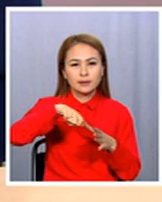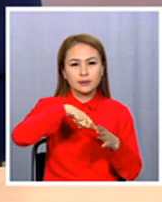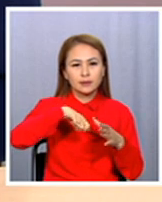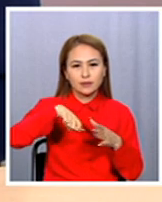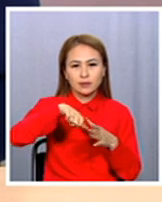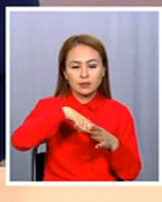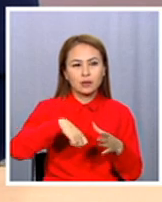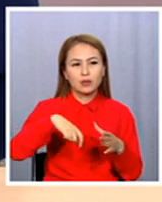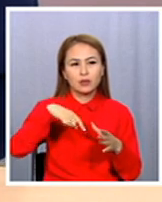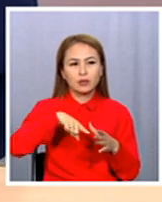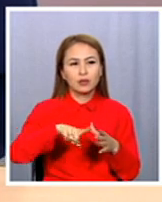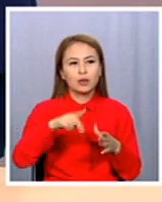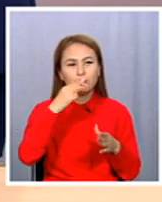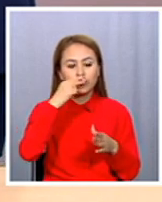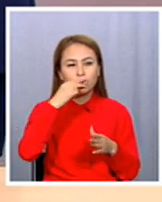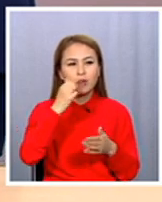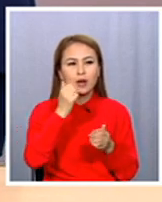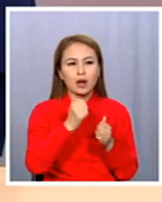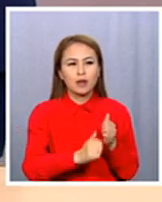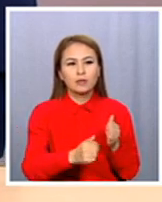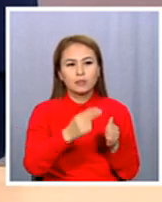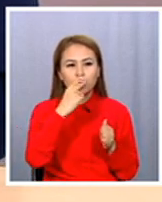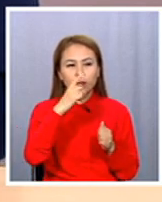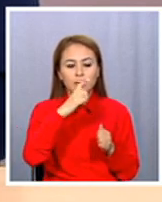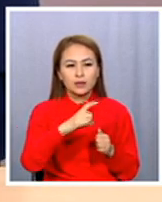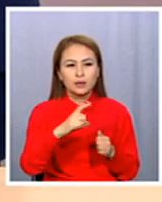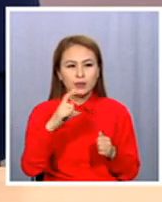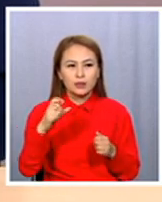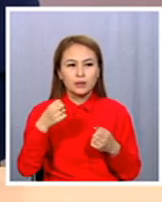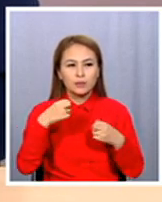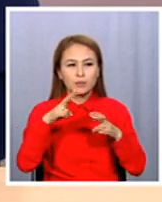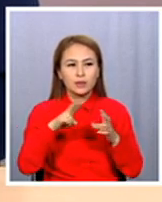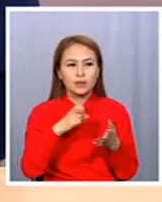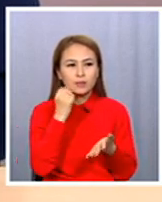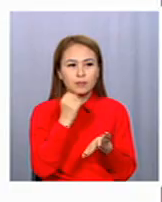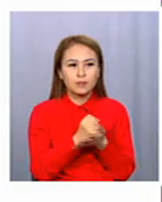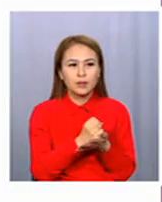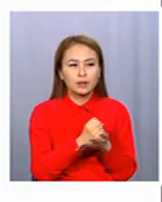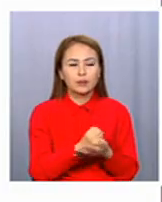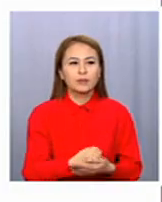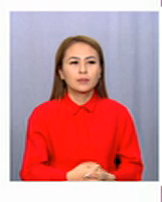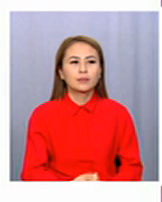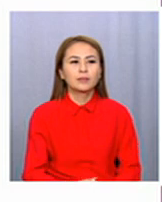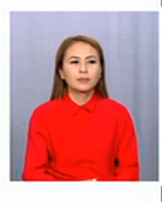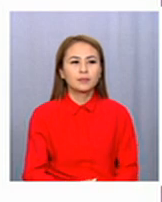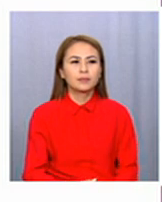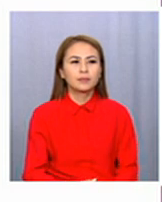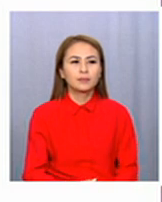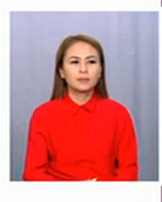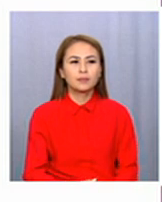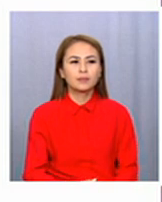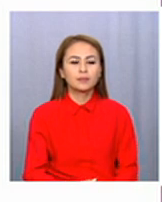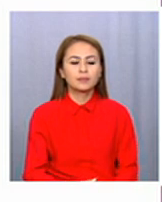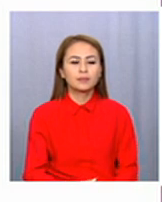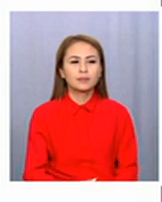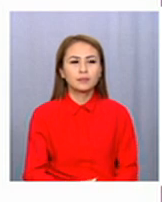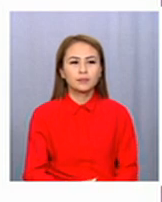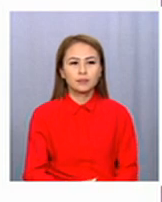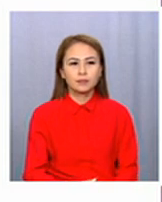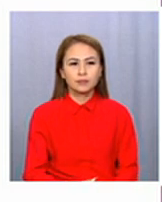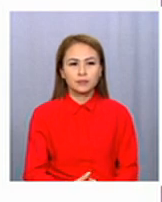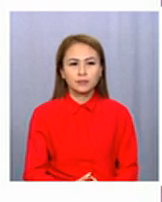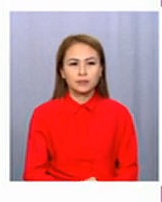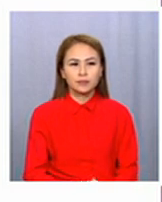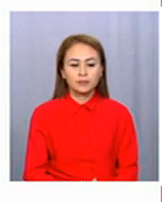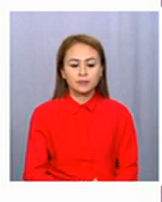сақталады. Және де әрбір тағам арнайы бекіткішпен бекітіледі екен. Ал енді балалар, қазір біз тапсырма орындап